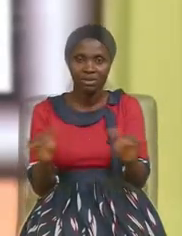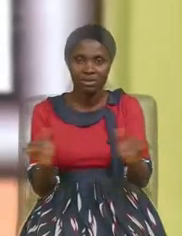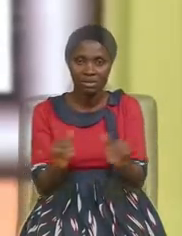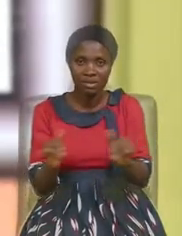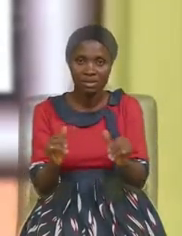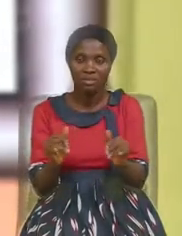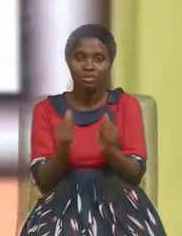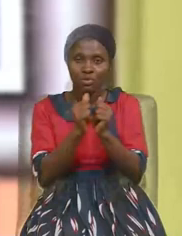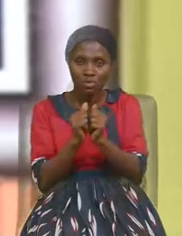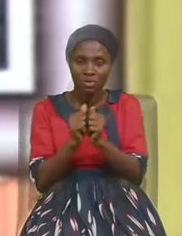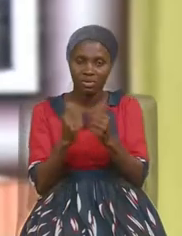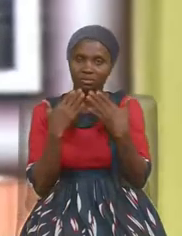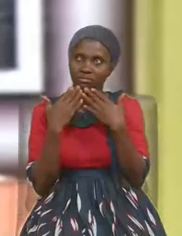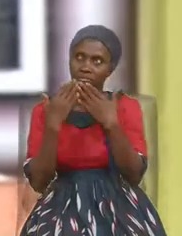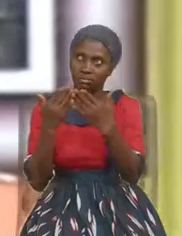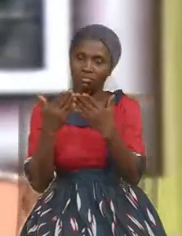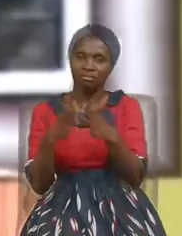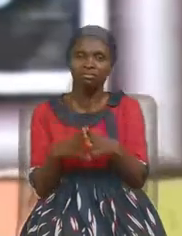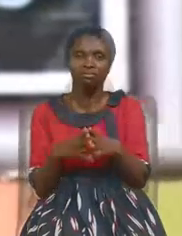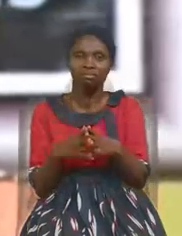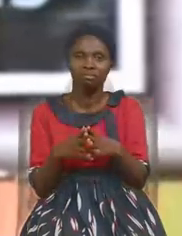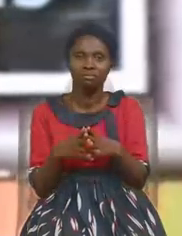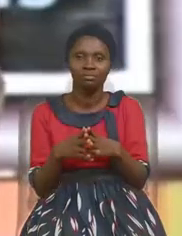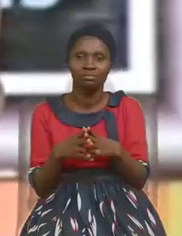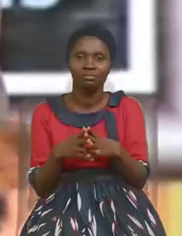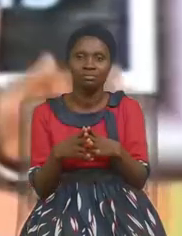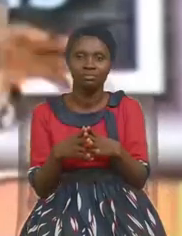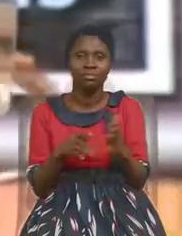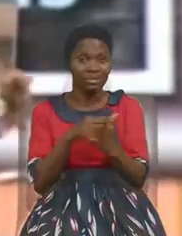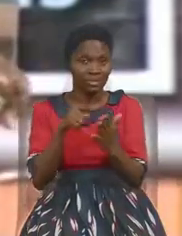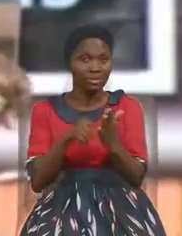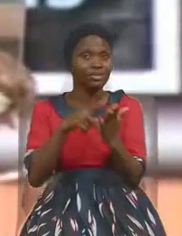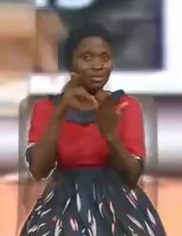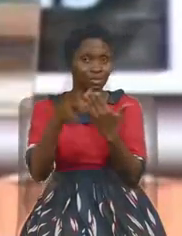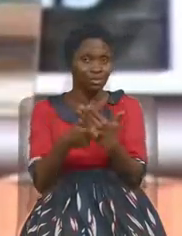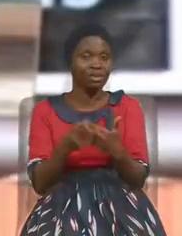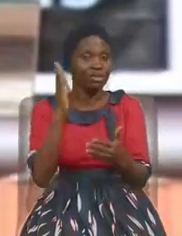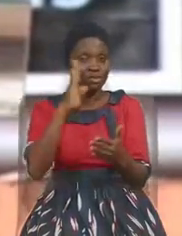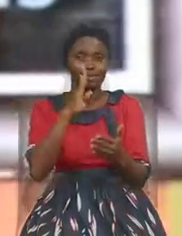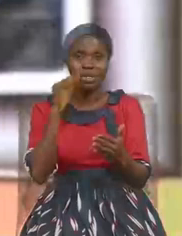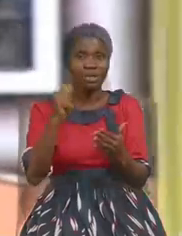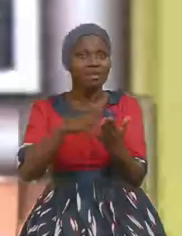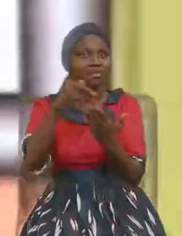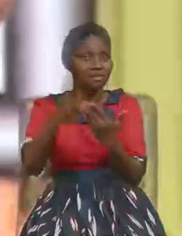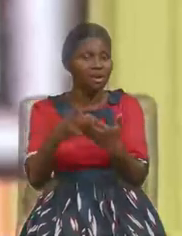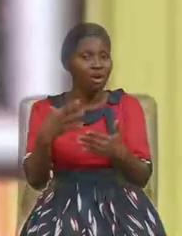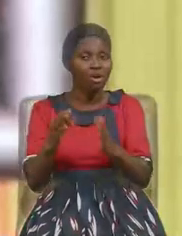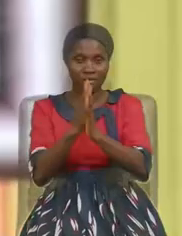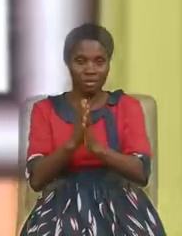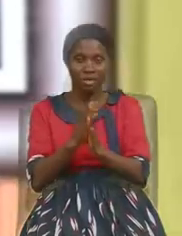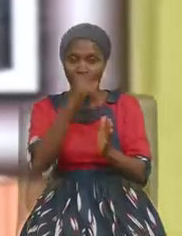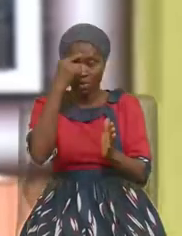Avec action de grâce. Cette retraite doit être une retraite de prière. Nous prions, nous